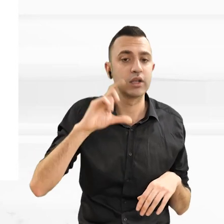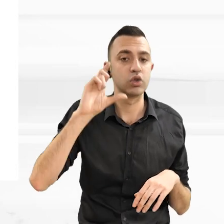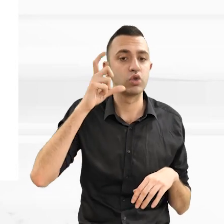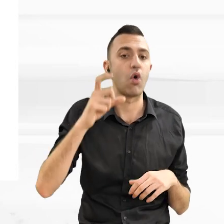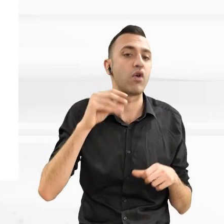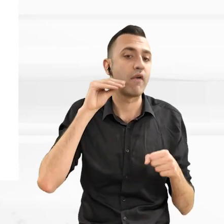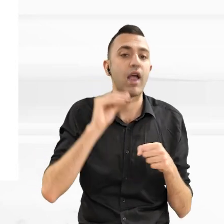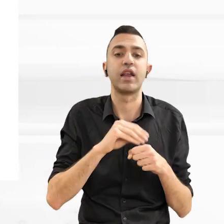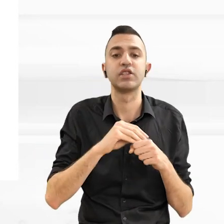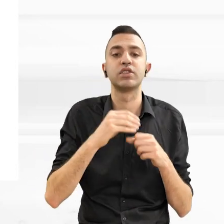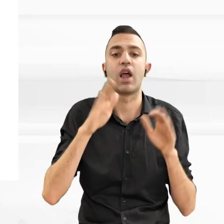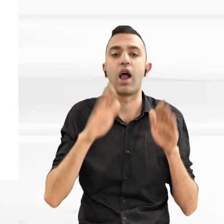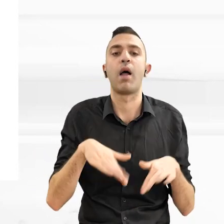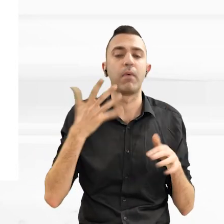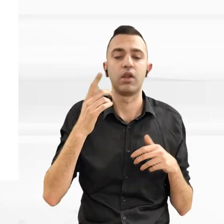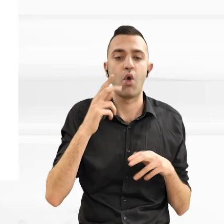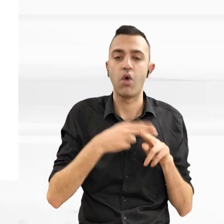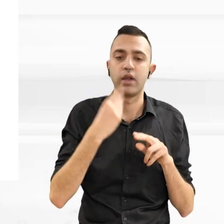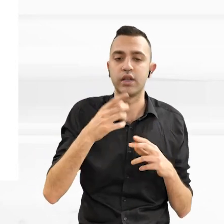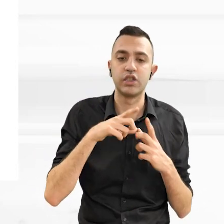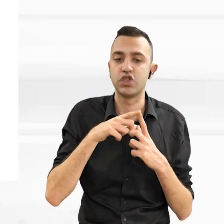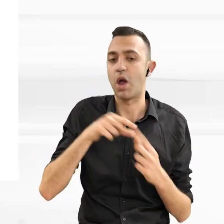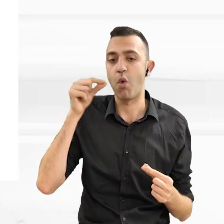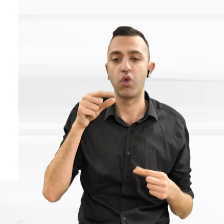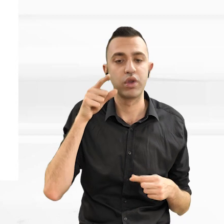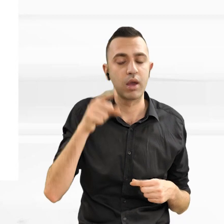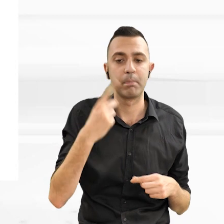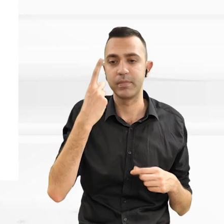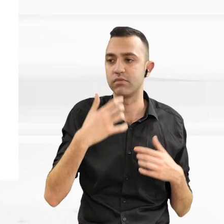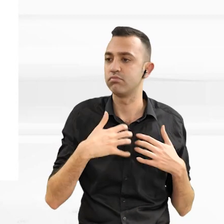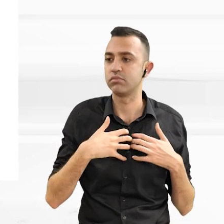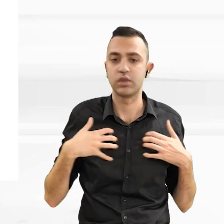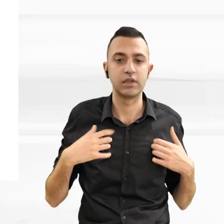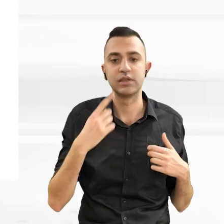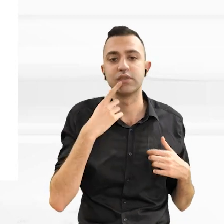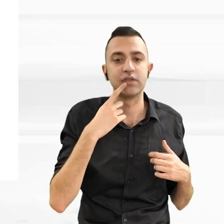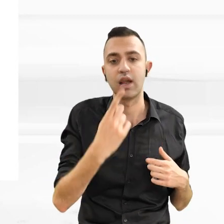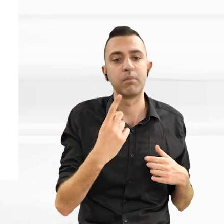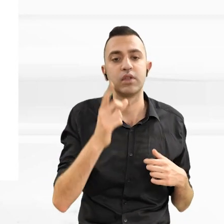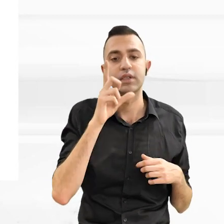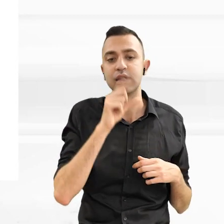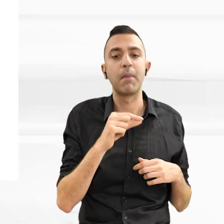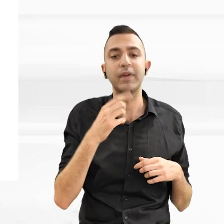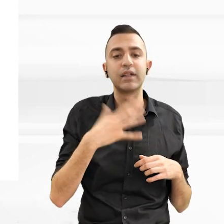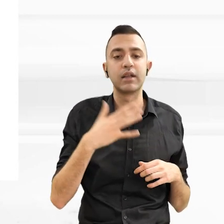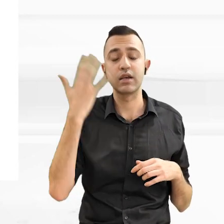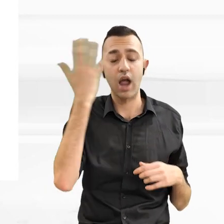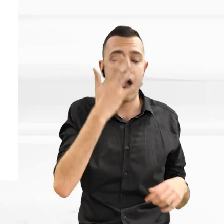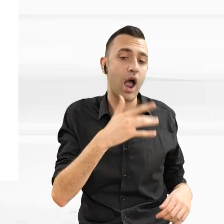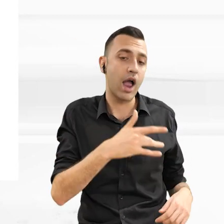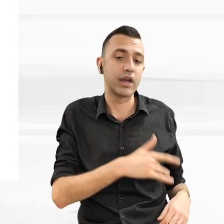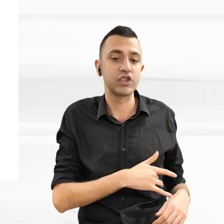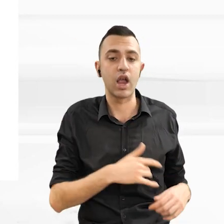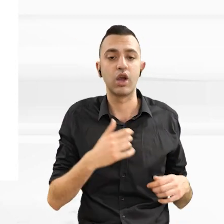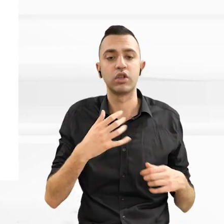etkilemekle kalmamış Örneğin Japonlar birine Cesur demek istediklerinde kimograf ewto Yani para ciğeri